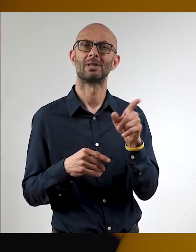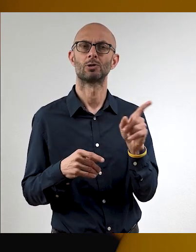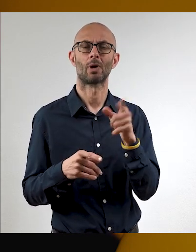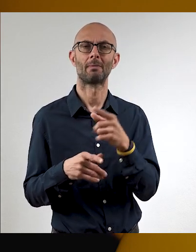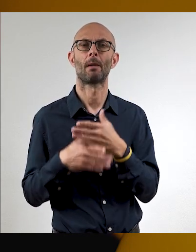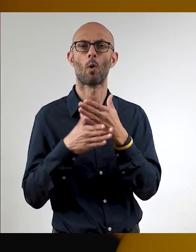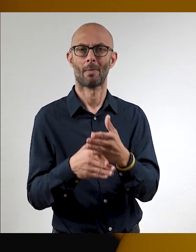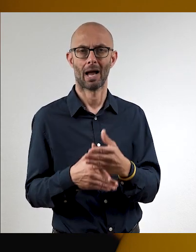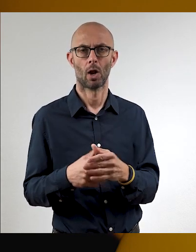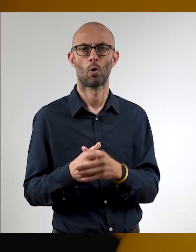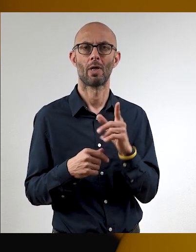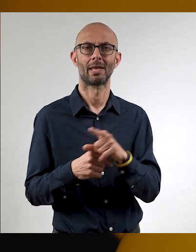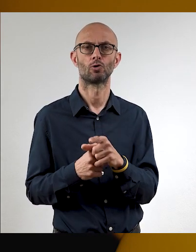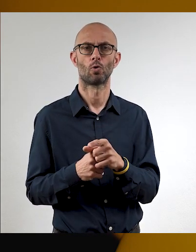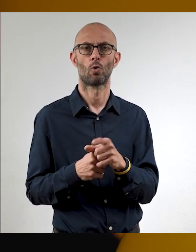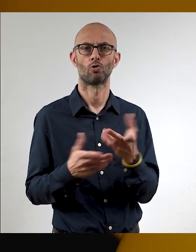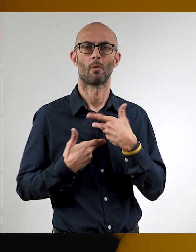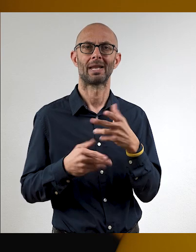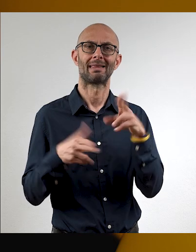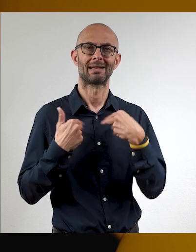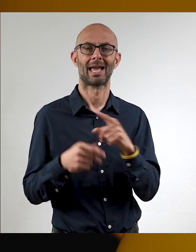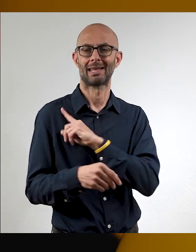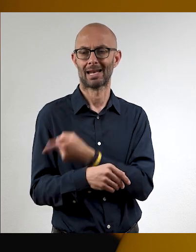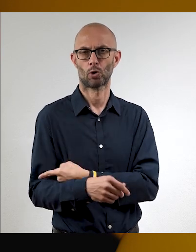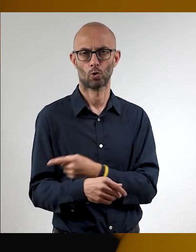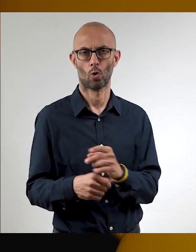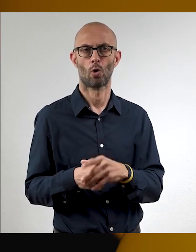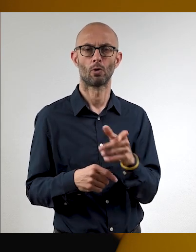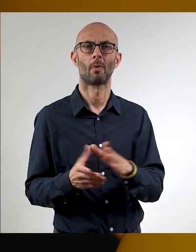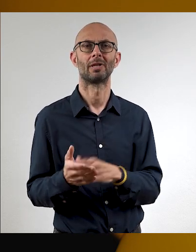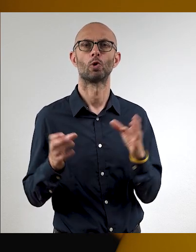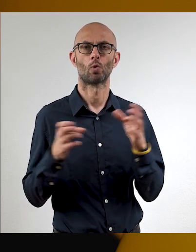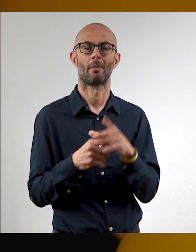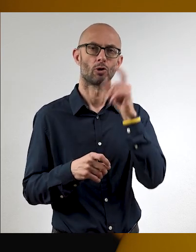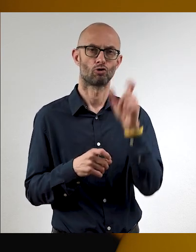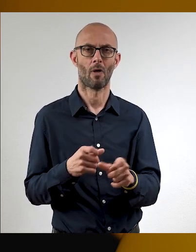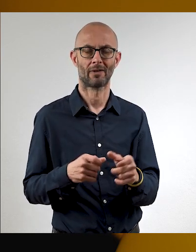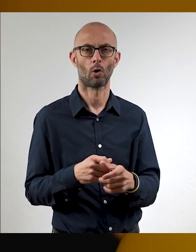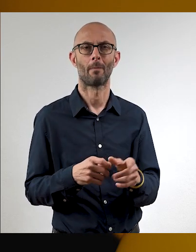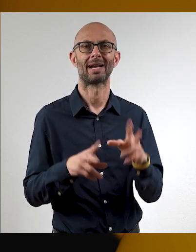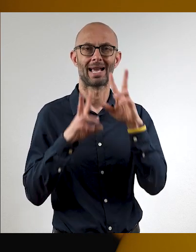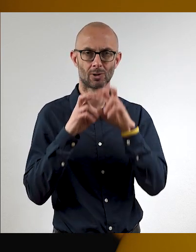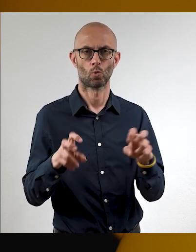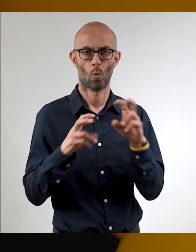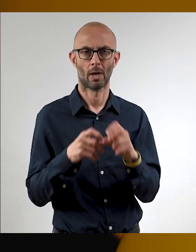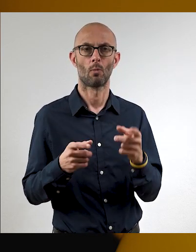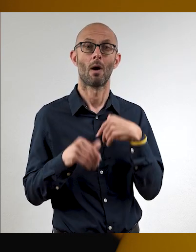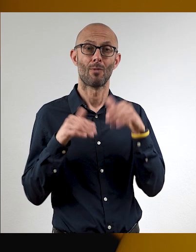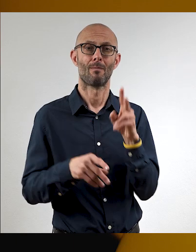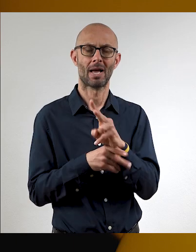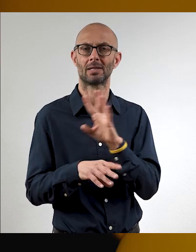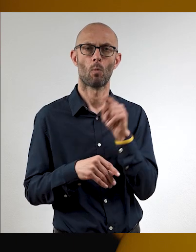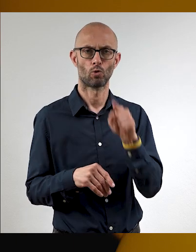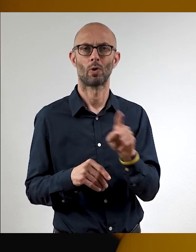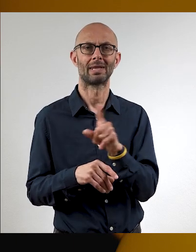jim je pomagalo, da so dobili nazaj energijo. Ne? Se pravi, skupaj s človekom raziskujemo, paziti moramo samo